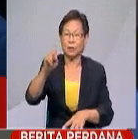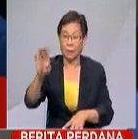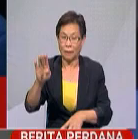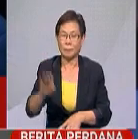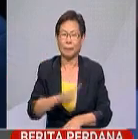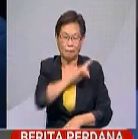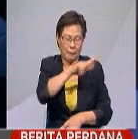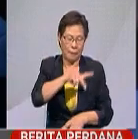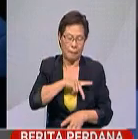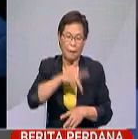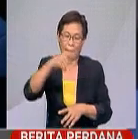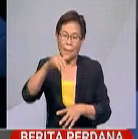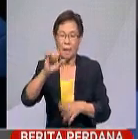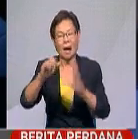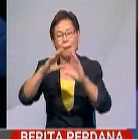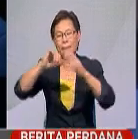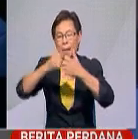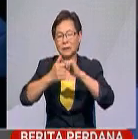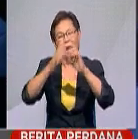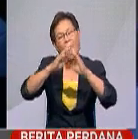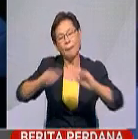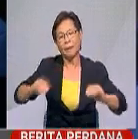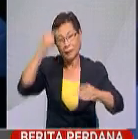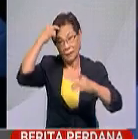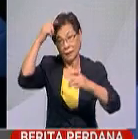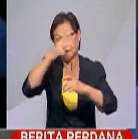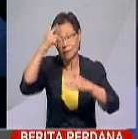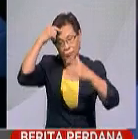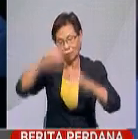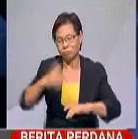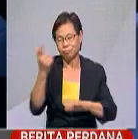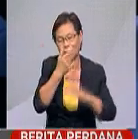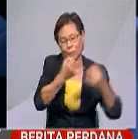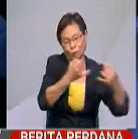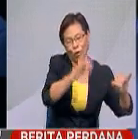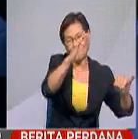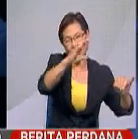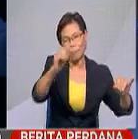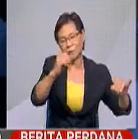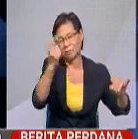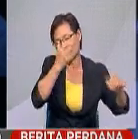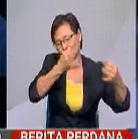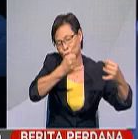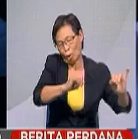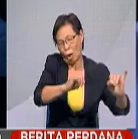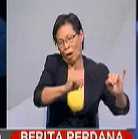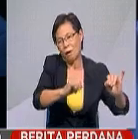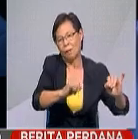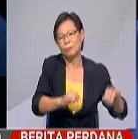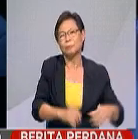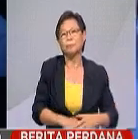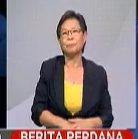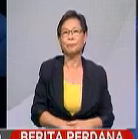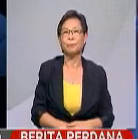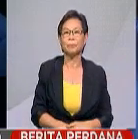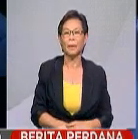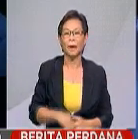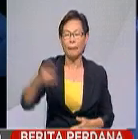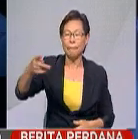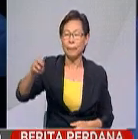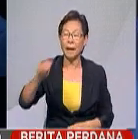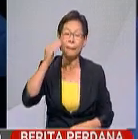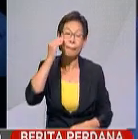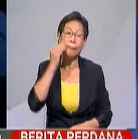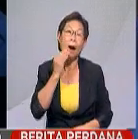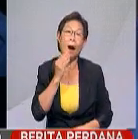Isu pemilikan PLUS selesai apabila kerajaan memutuskan untuk tidak menjual syarikat konsesi lebuh raya terbesar negara itu. Perdana Menteri